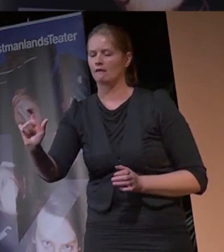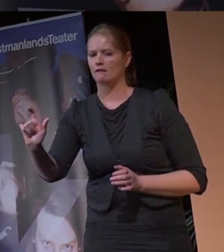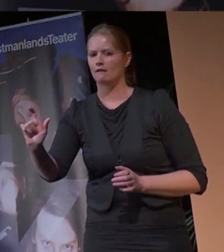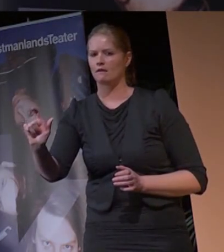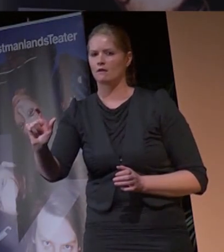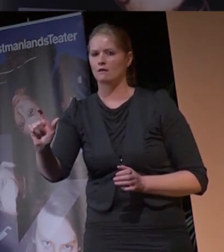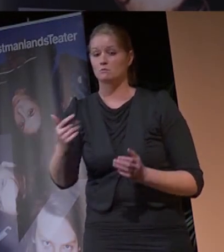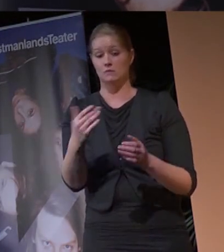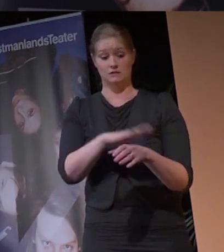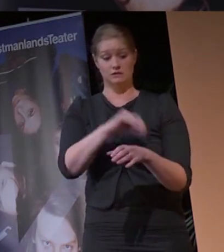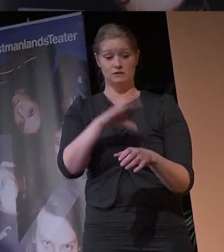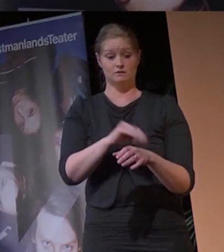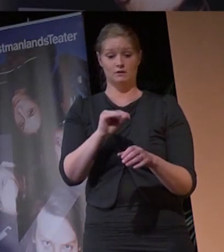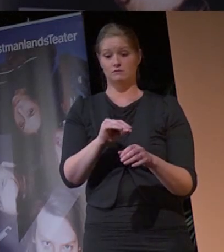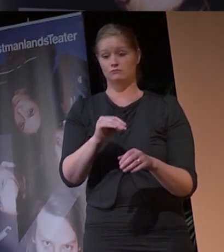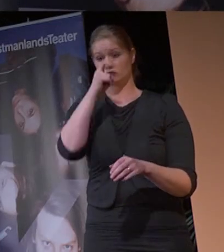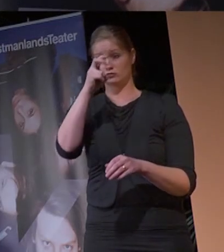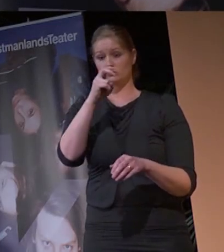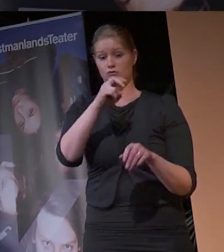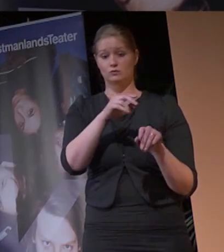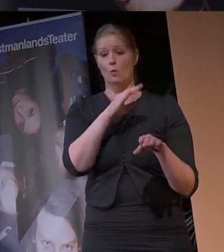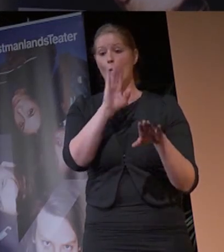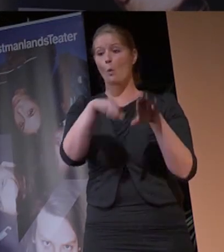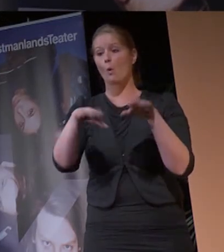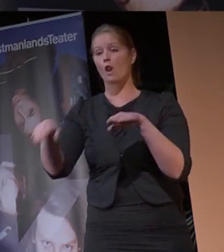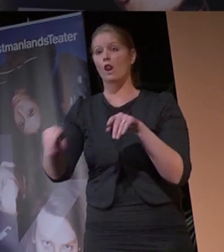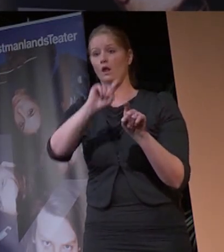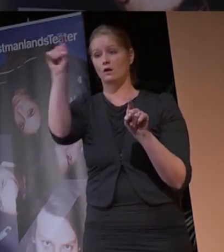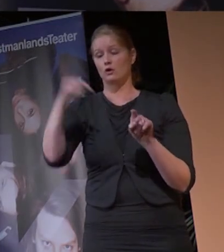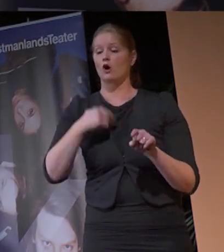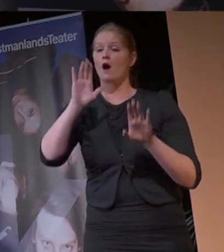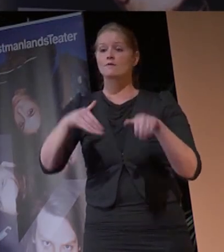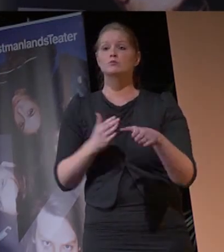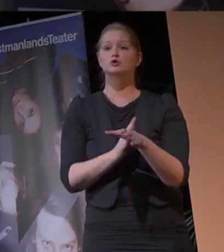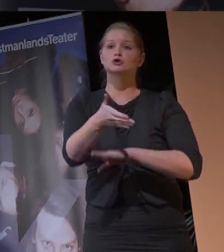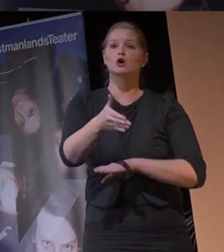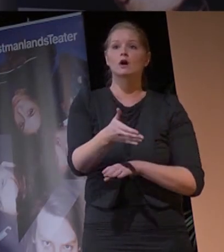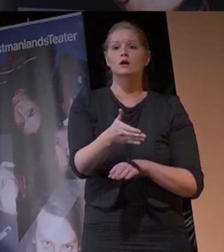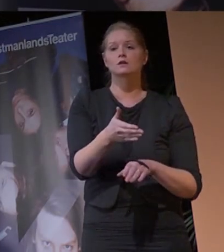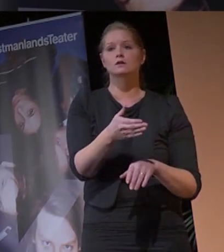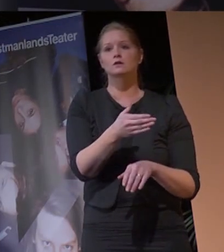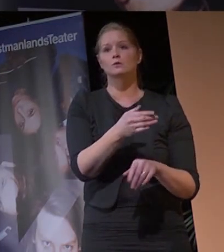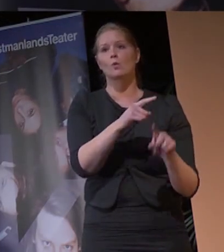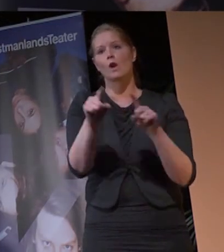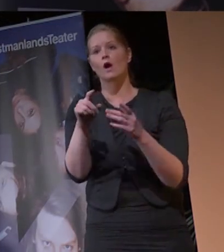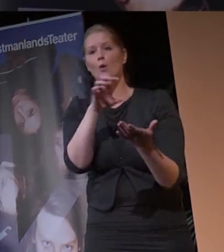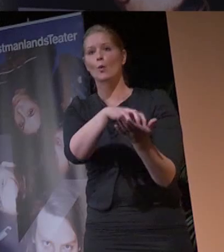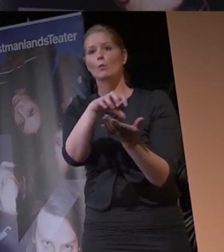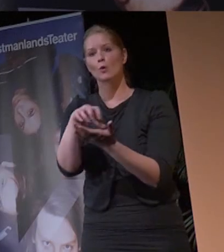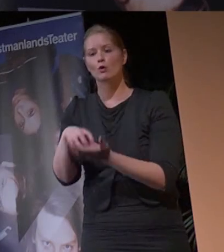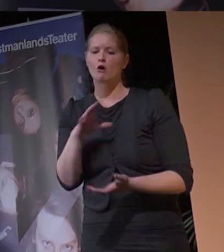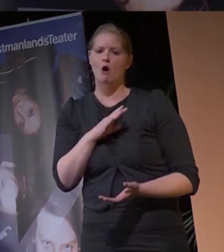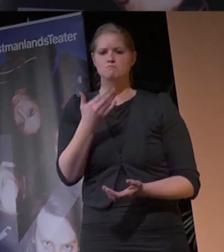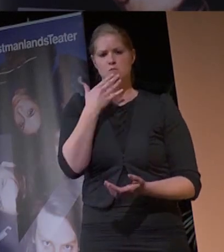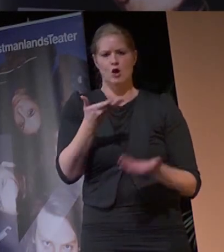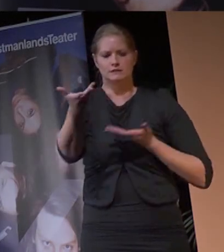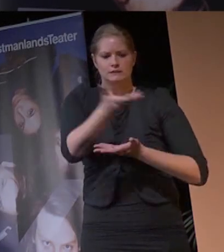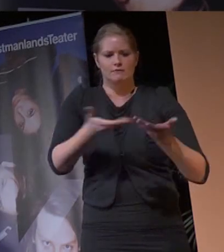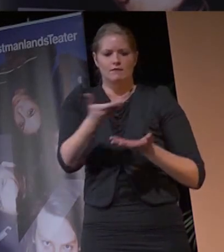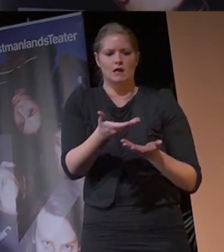landet. Jag vet och har besökt vissa kommuner där man bland annat genom oerhört god samverkan med